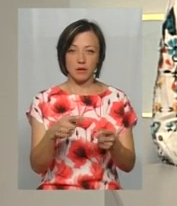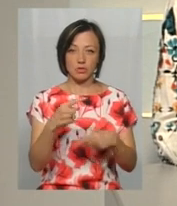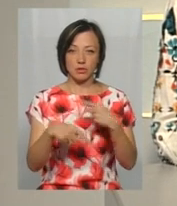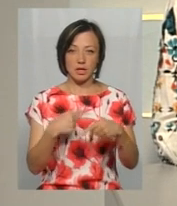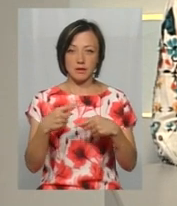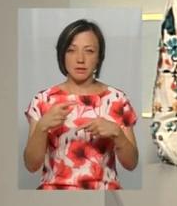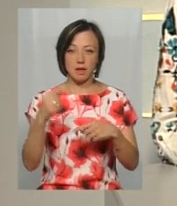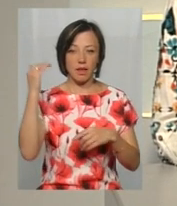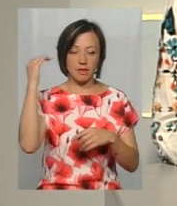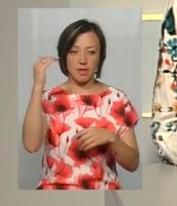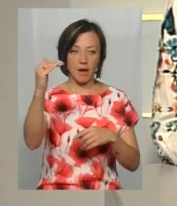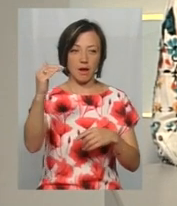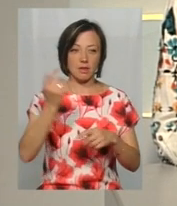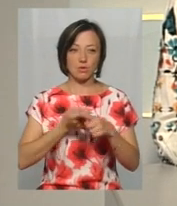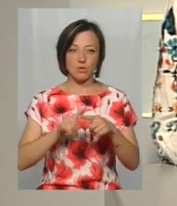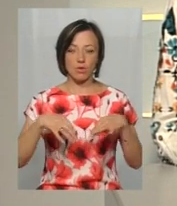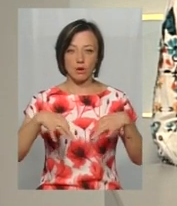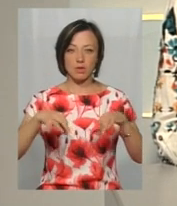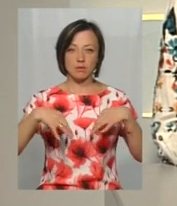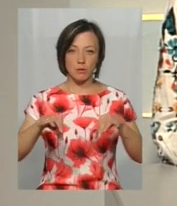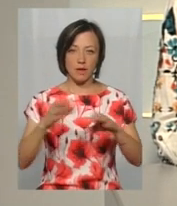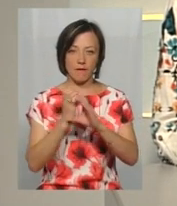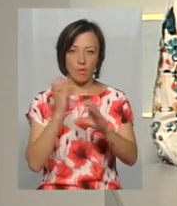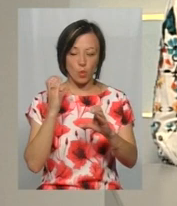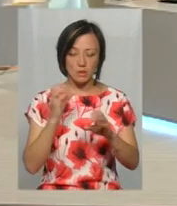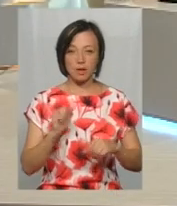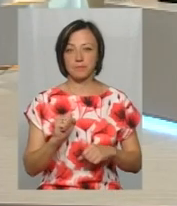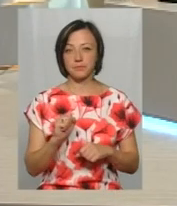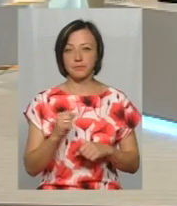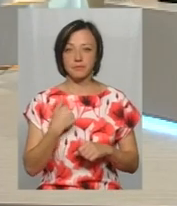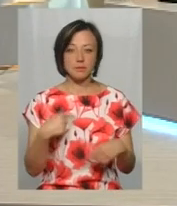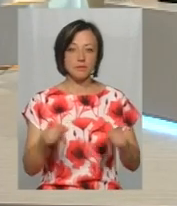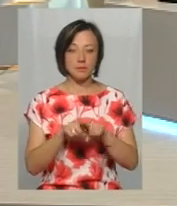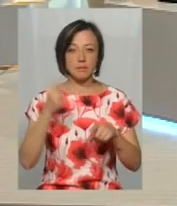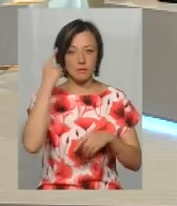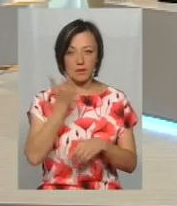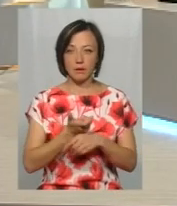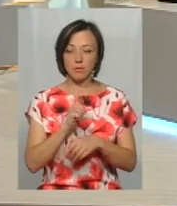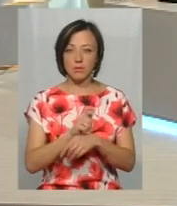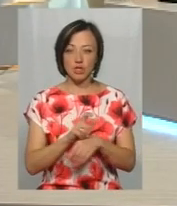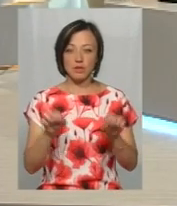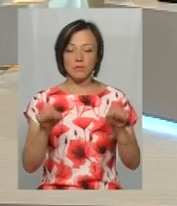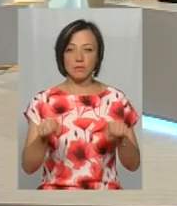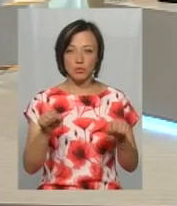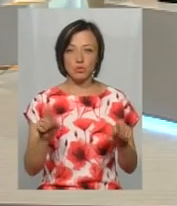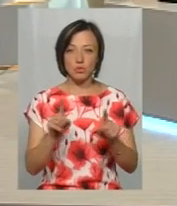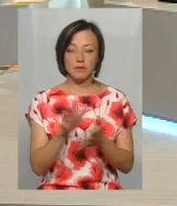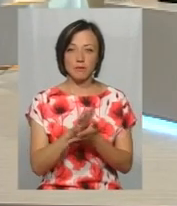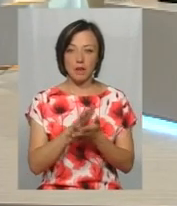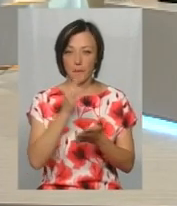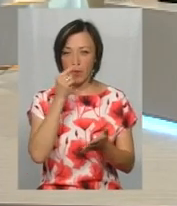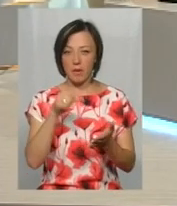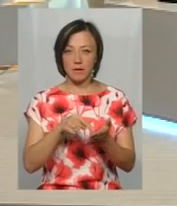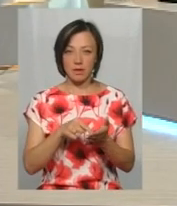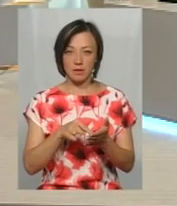через дах цього сміттєвоза. І я так думаю, що більше вірогідність, що може і сміття